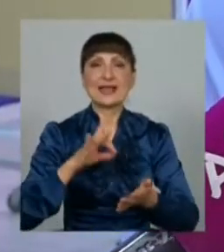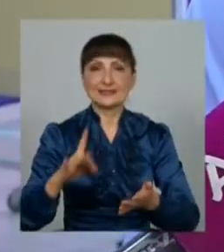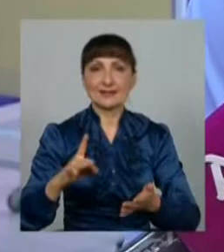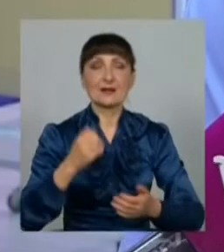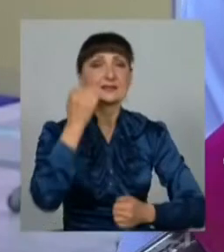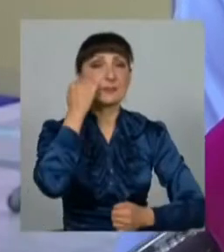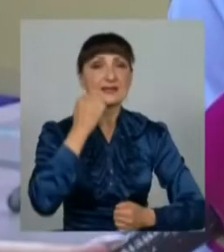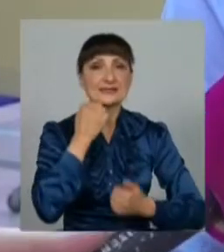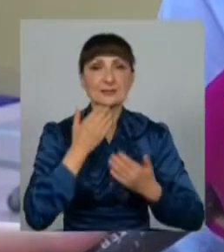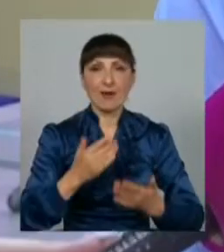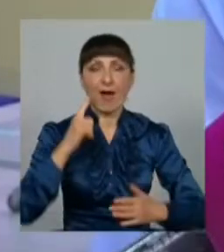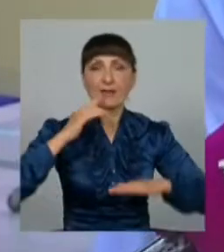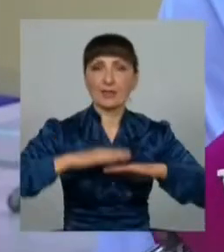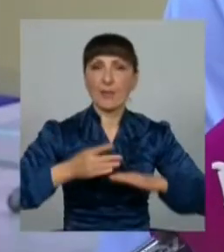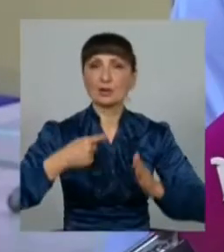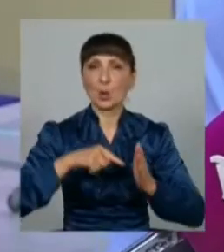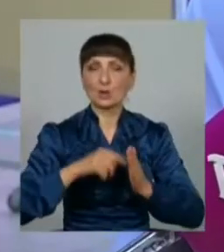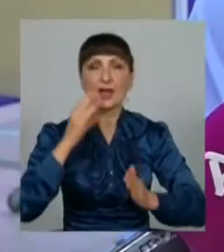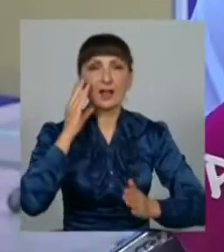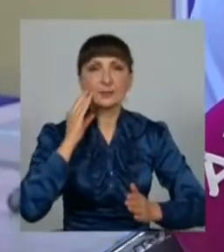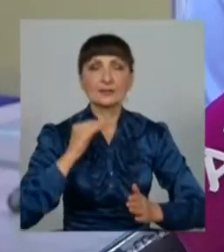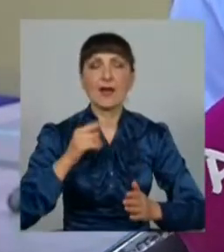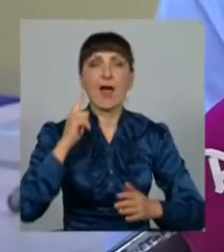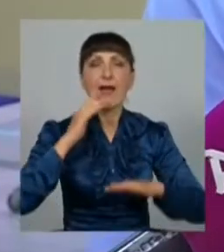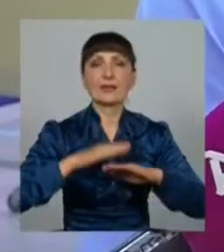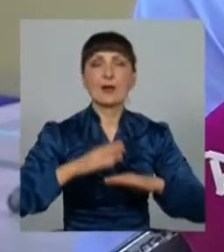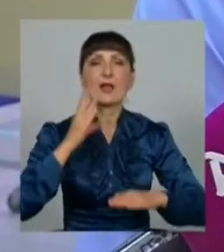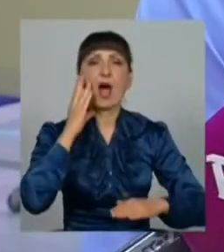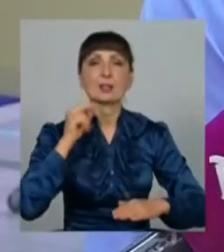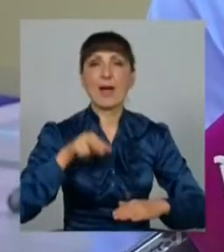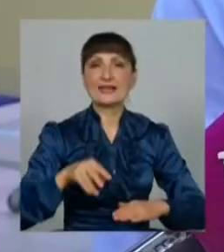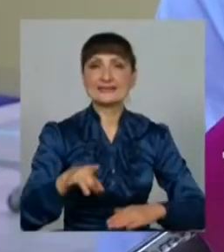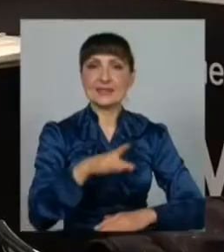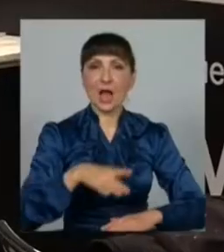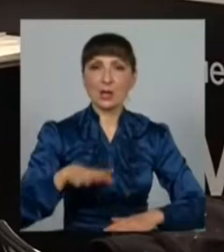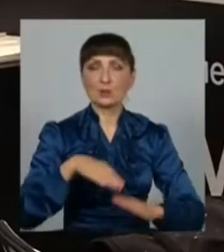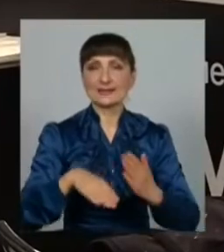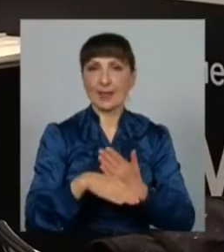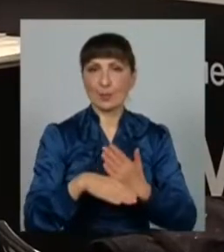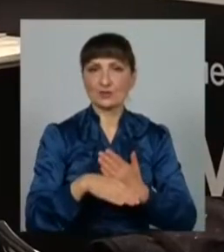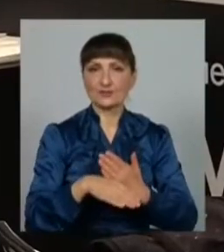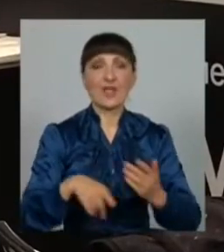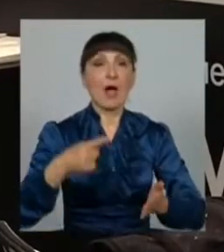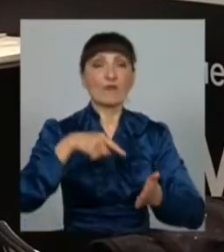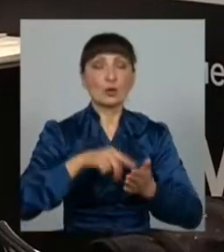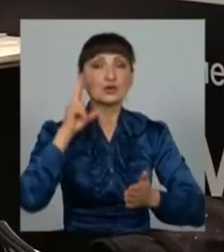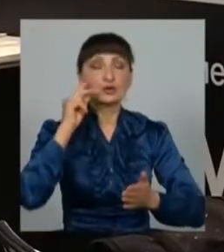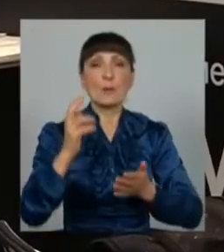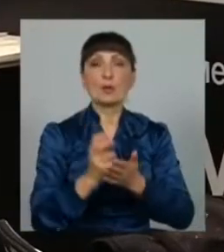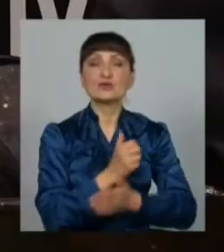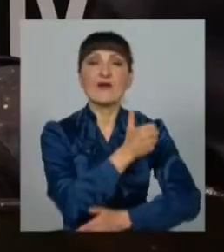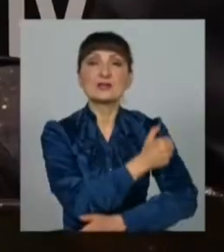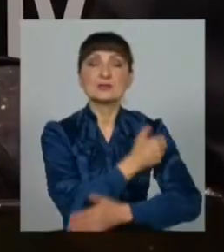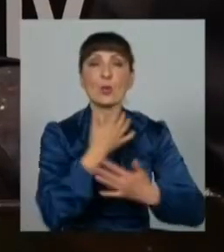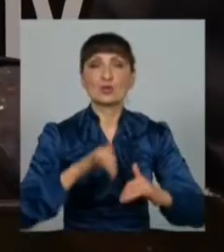спасибо акимату города, акимату Алмалинского района за помощь. Тем временем в городе число получивших